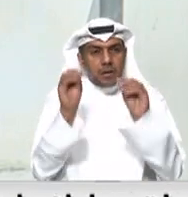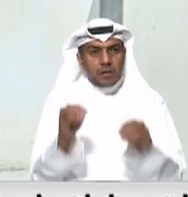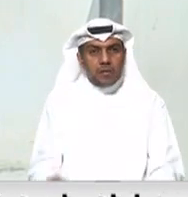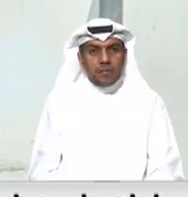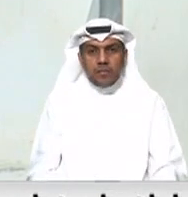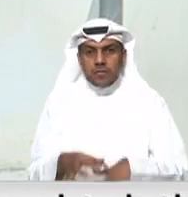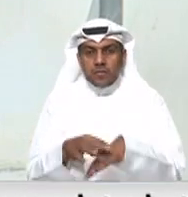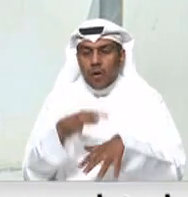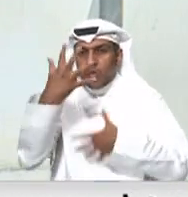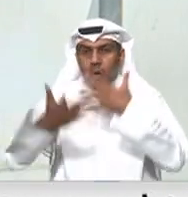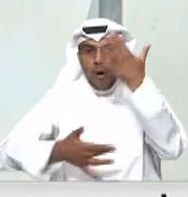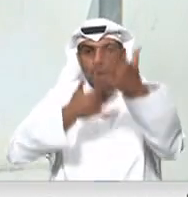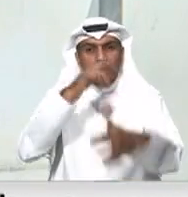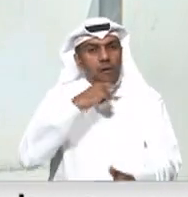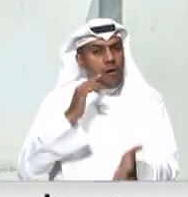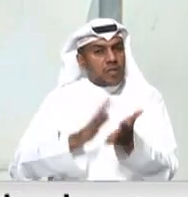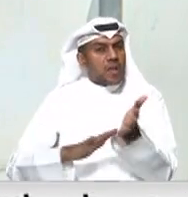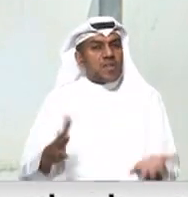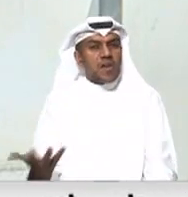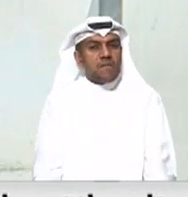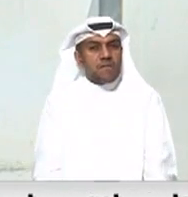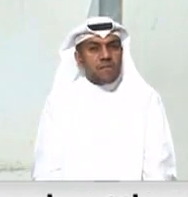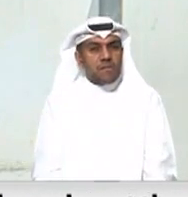الارواح هذه تعتبر خط احمر عند قوه الاطفاء العام